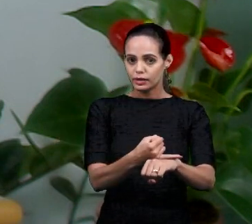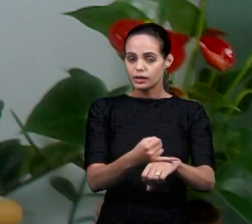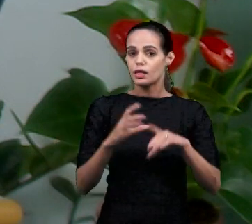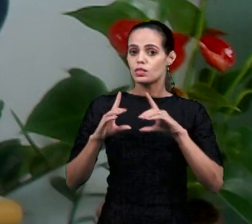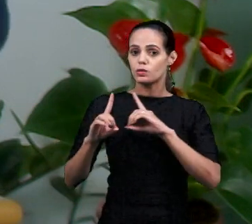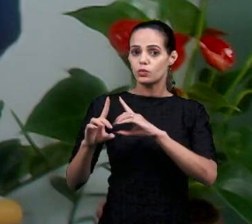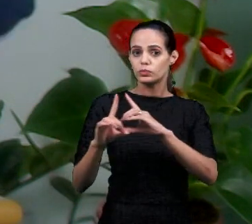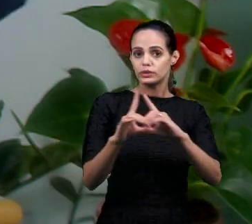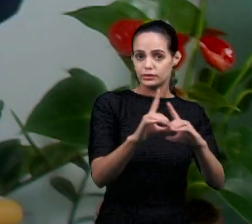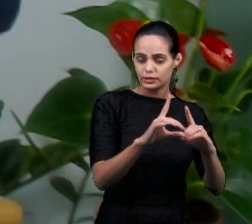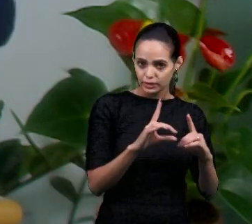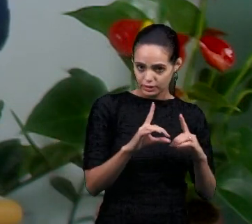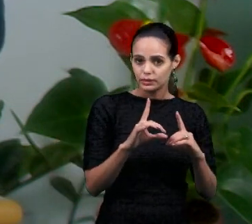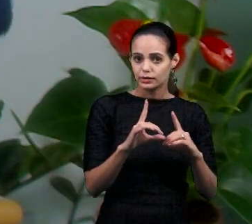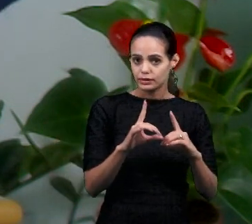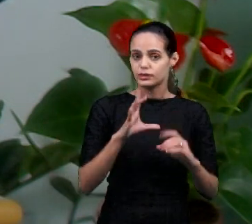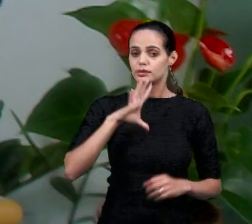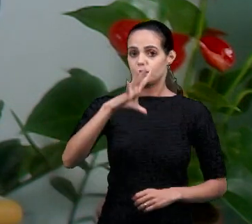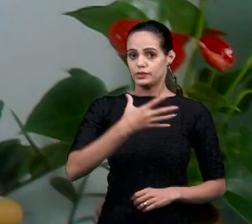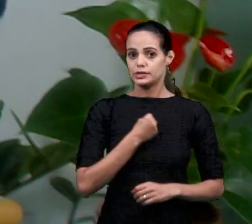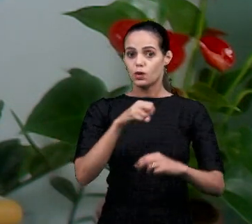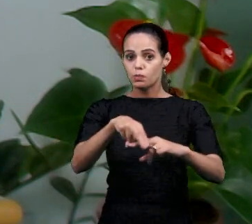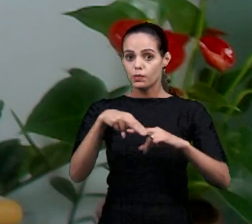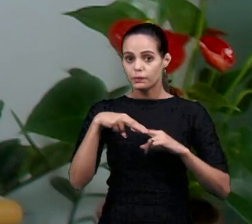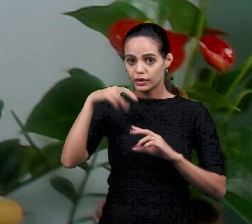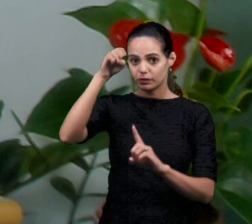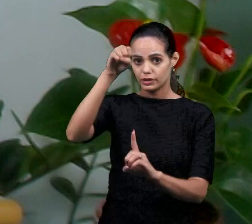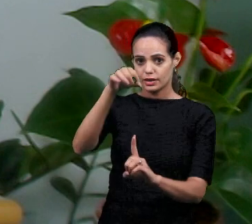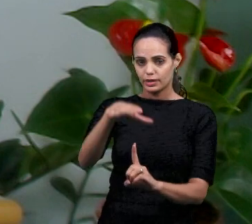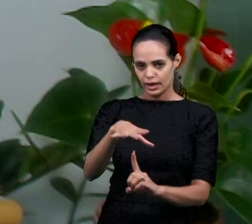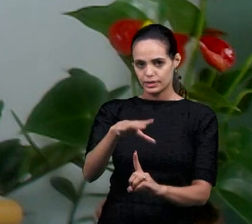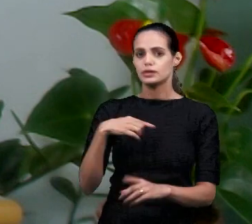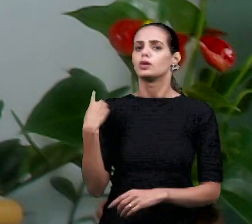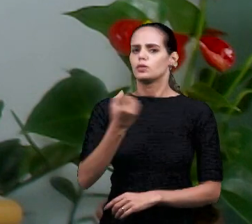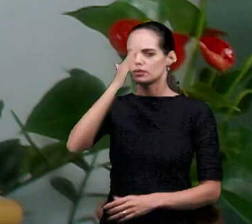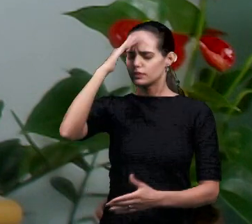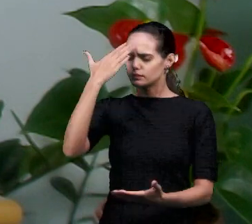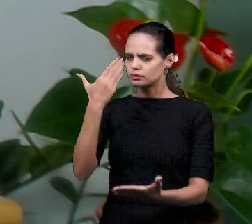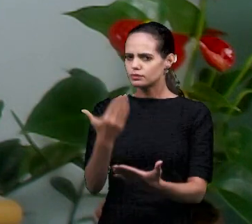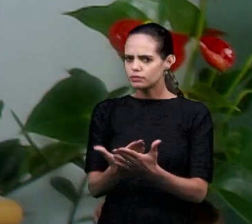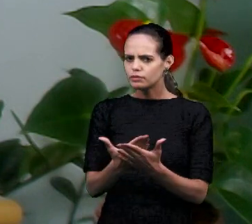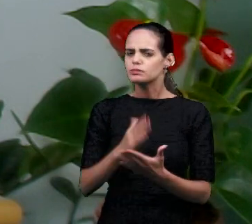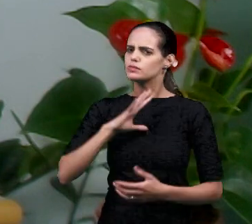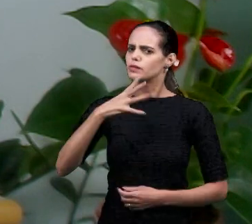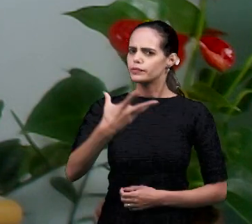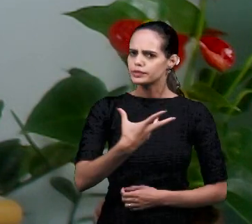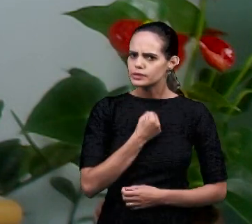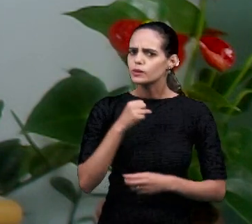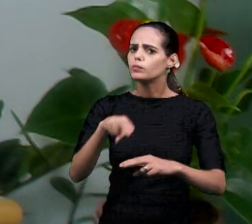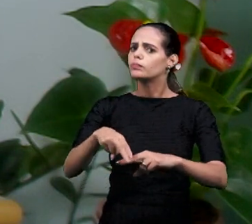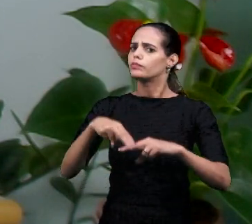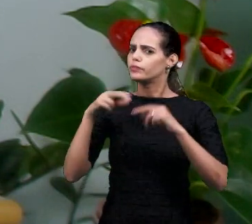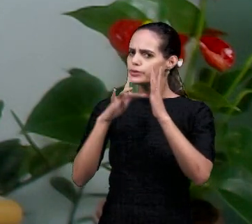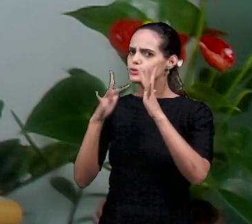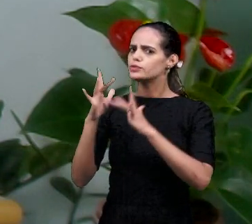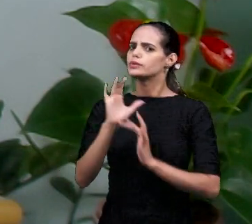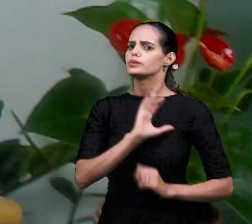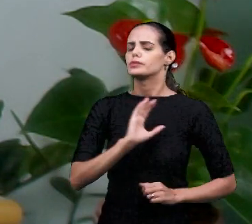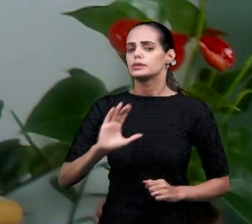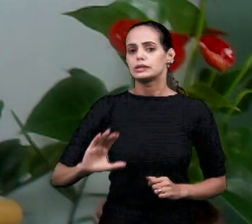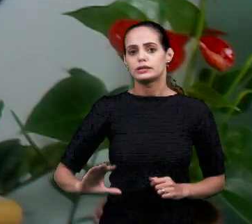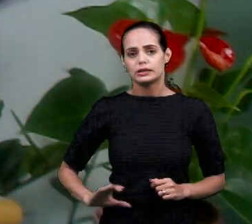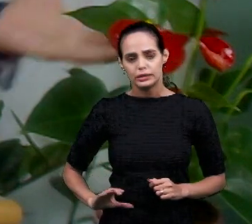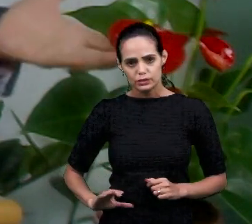grâce. Ils disaient, nous croyons que nous serons sauvés par la grâce du Seigneur Jésus-Christ, comme eux aussi. Donc